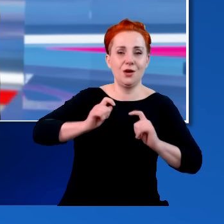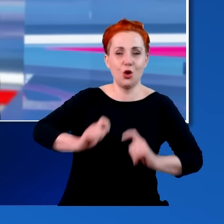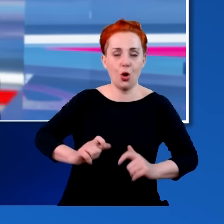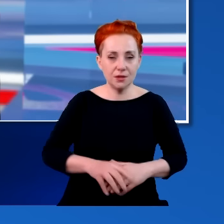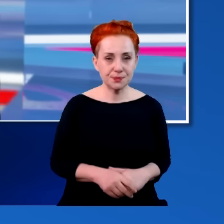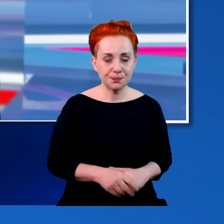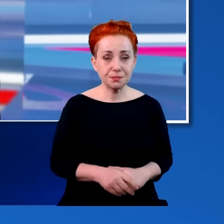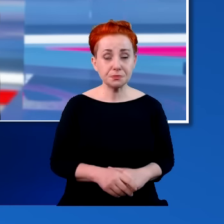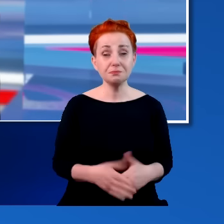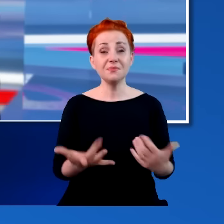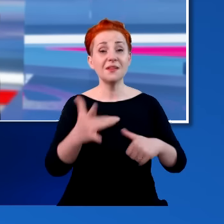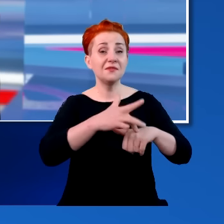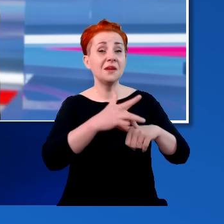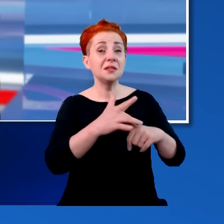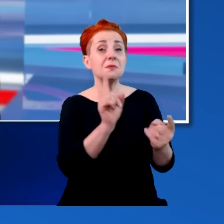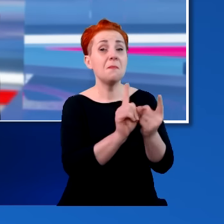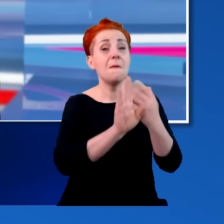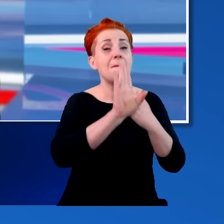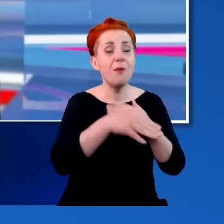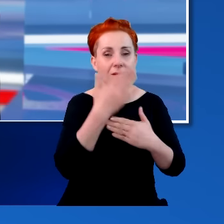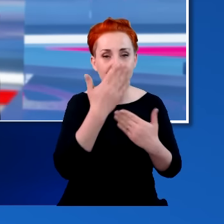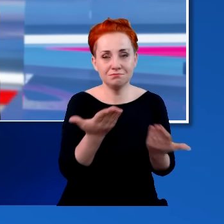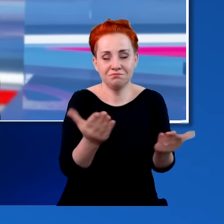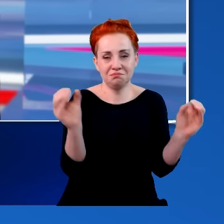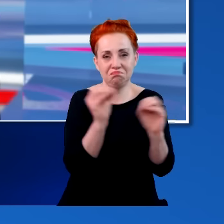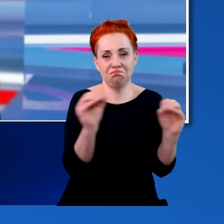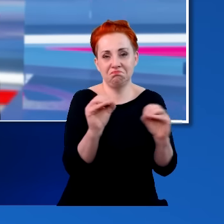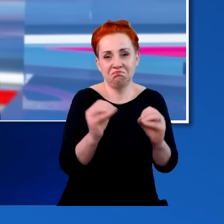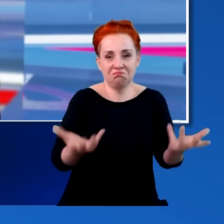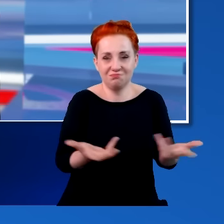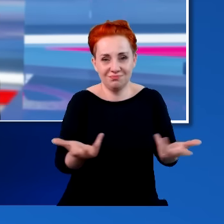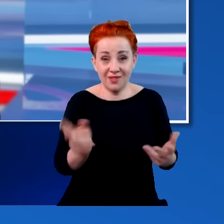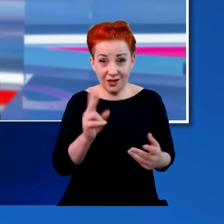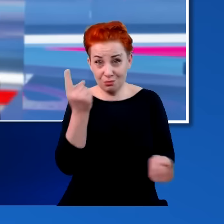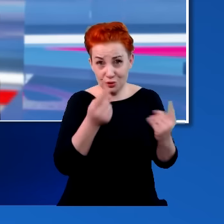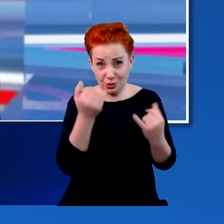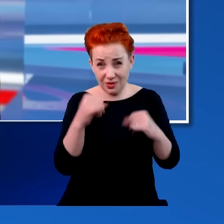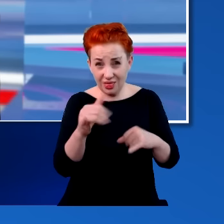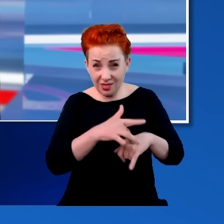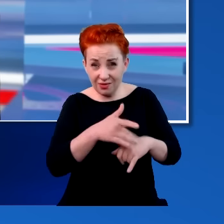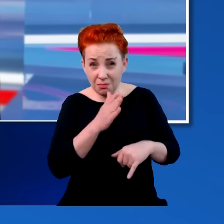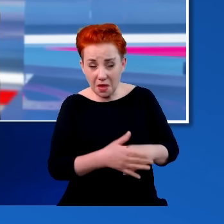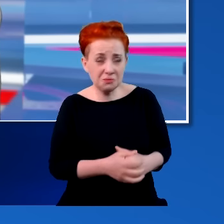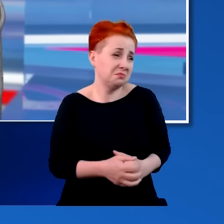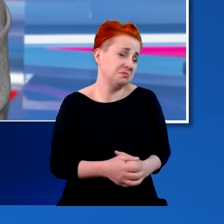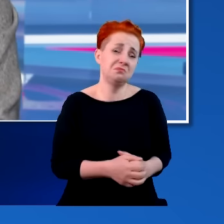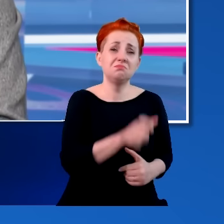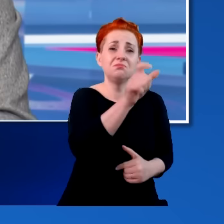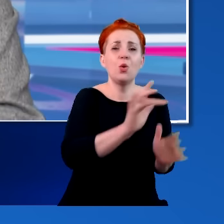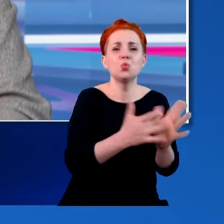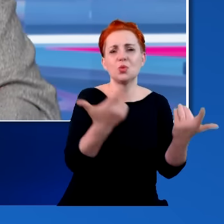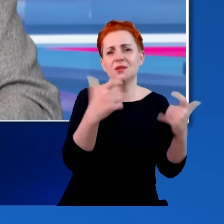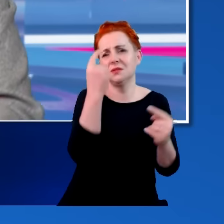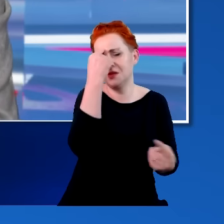Bilans spotkania, pani redaktor, szanowni państwo, jest żaden i chyba nikt się nie spodziewał, że będzie inny. Tusk nie miał żadnych konkluzji. Dlaczego? Dlatego, że